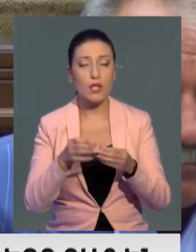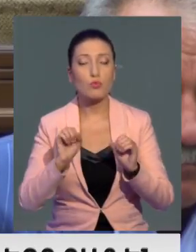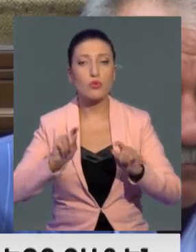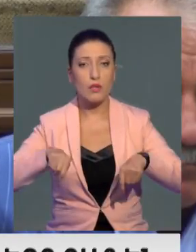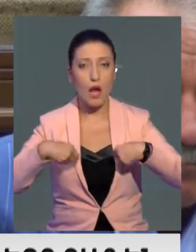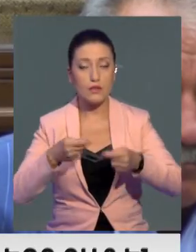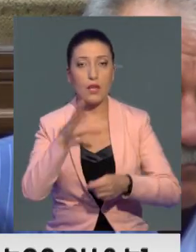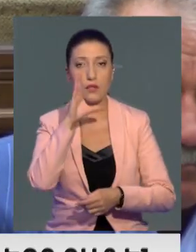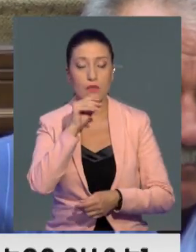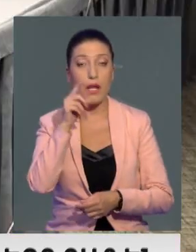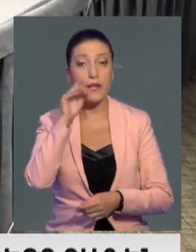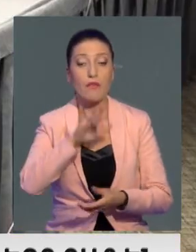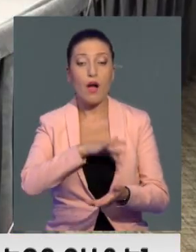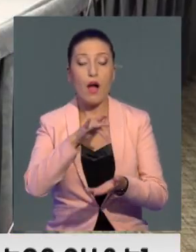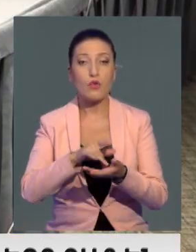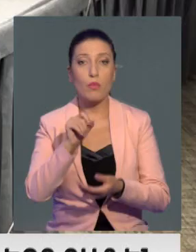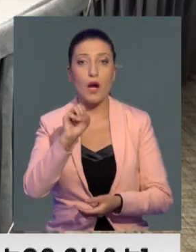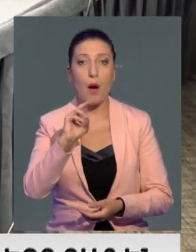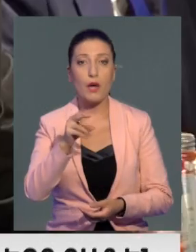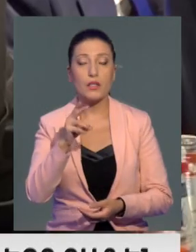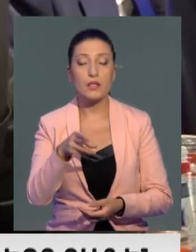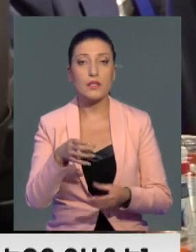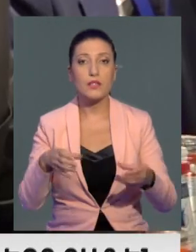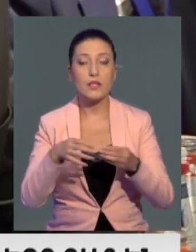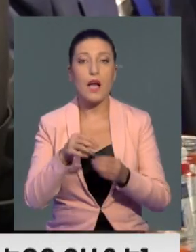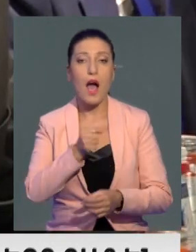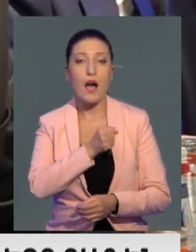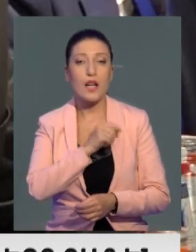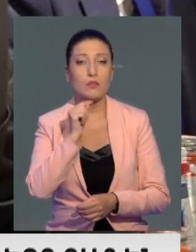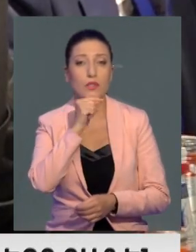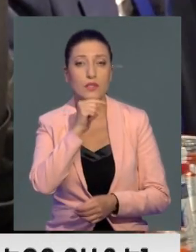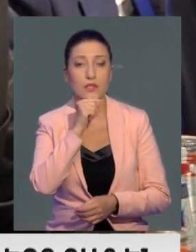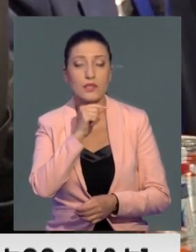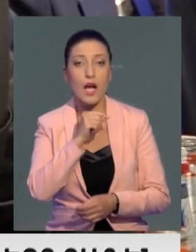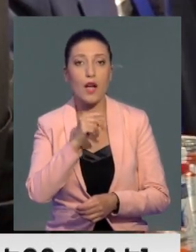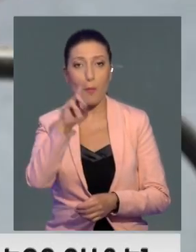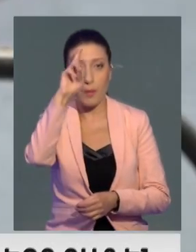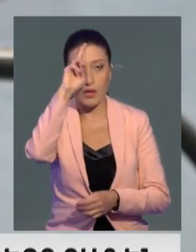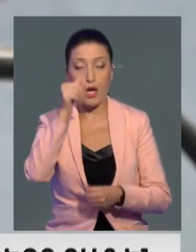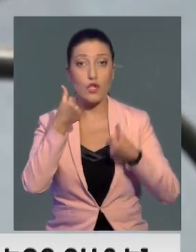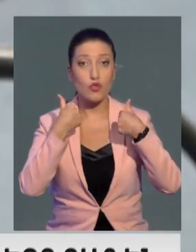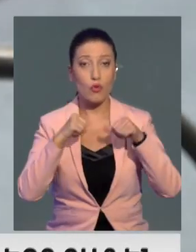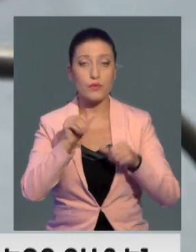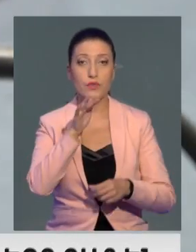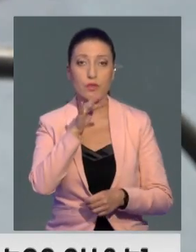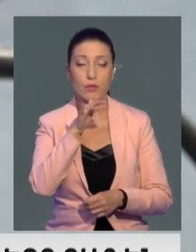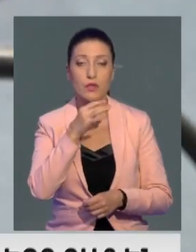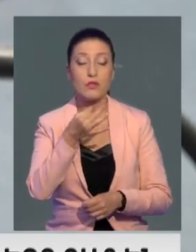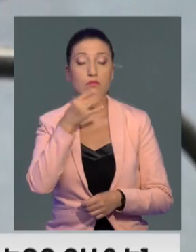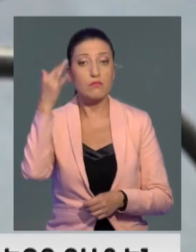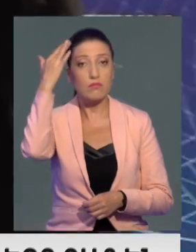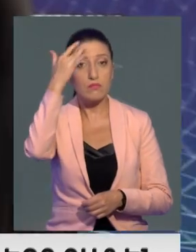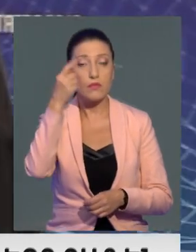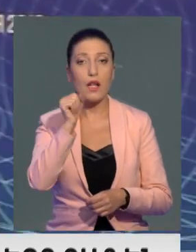հնարավորությունը։ Երևանում ՀԱՊԿ-ը անդամ պետությունների ռազմատնտեսական համագործակցության միջպետական հանձնաժողովի նիստից հետո թեև նախատեսված